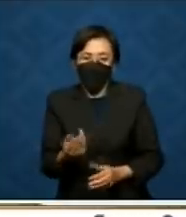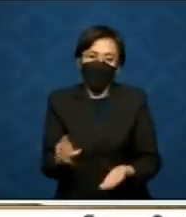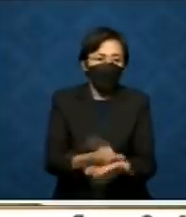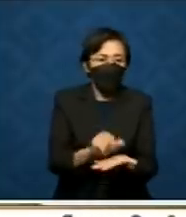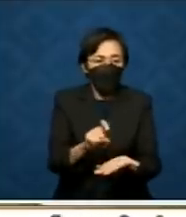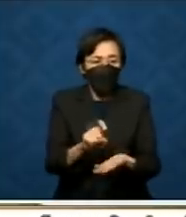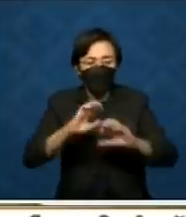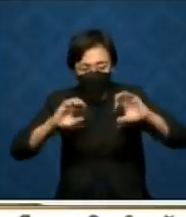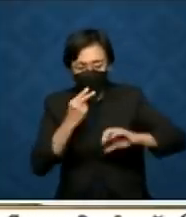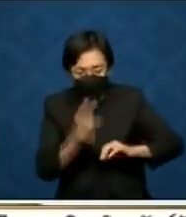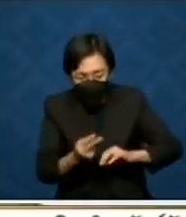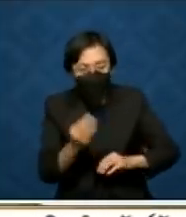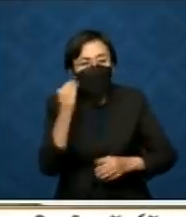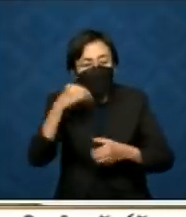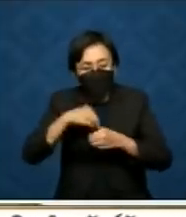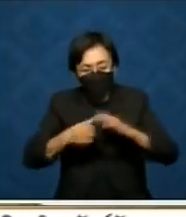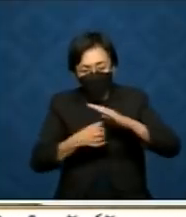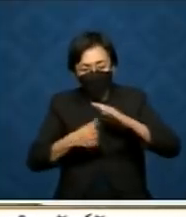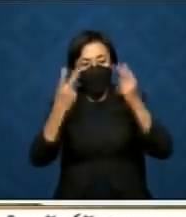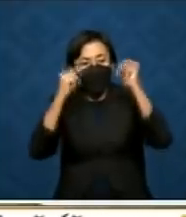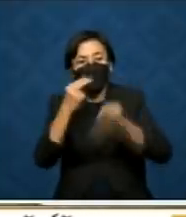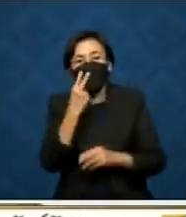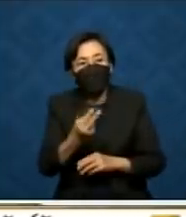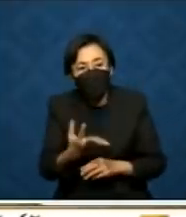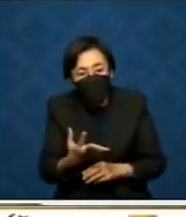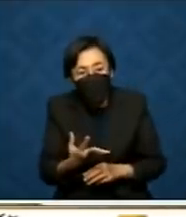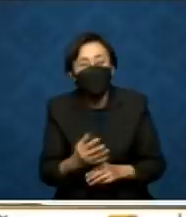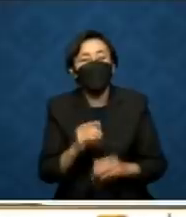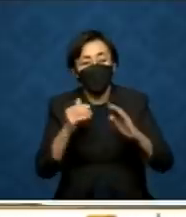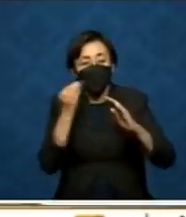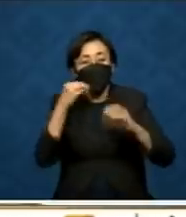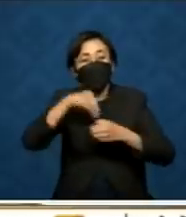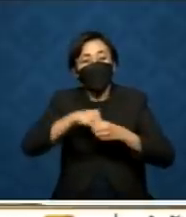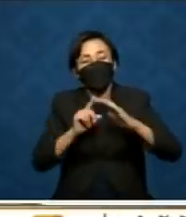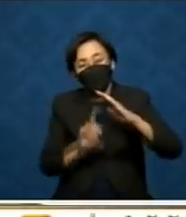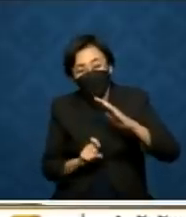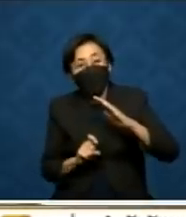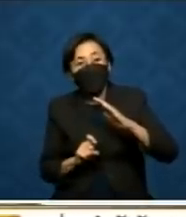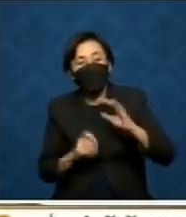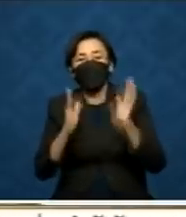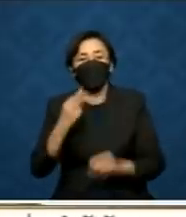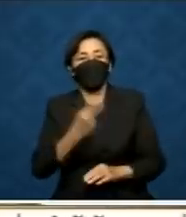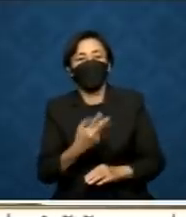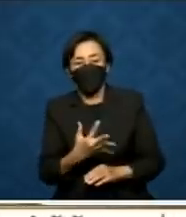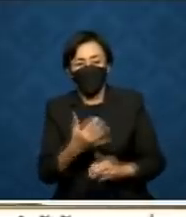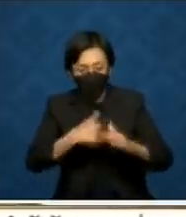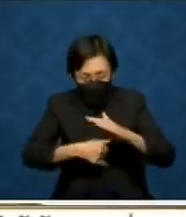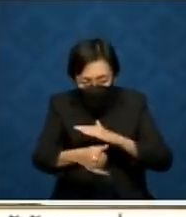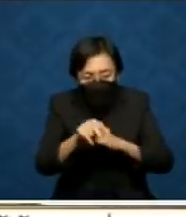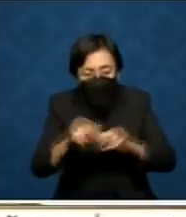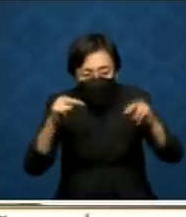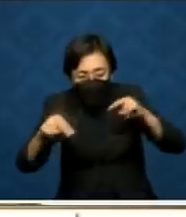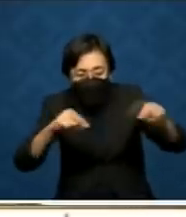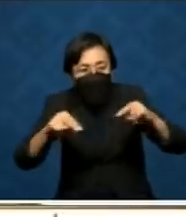ได้เห็นหน้าตาอยู่บ้านนายกไม่เห็นลำตีไม่เห็นออกมาตายมันกลางถนนจะได้ประจานจะได้ตื่น